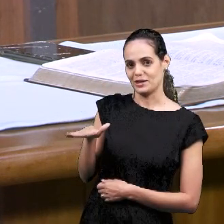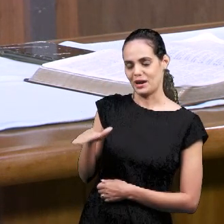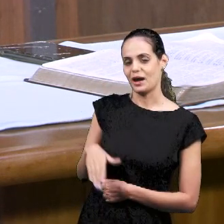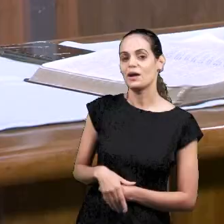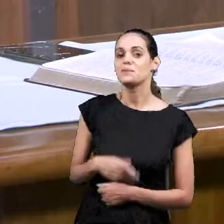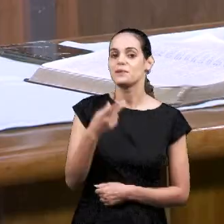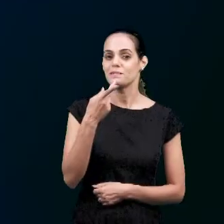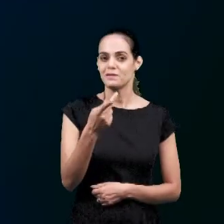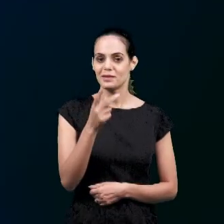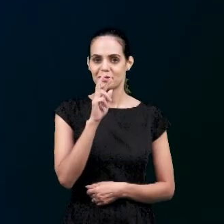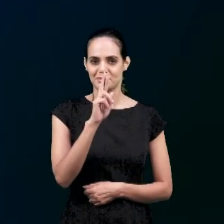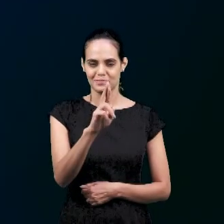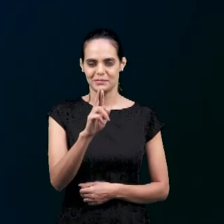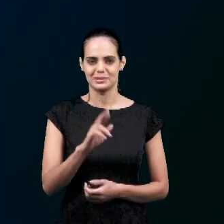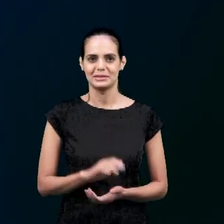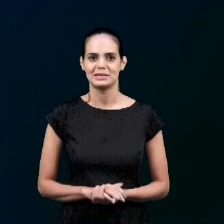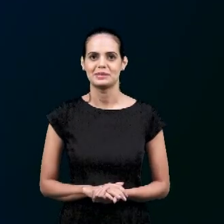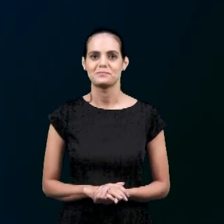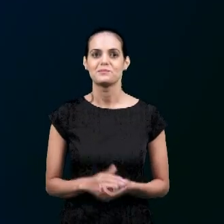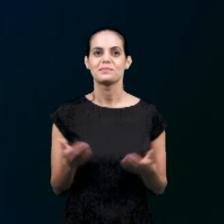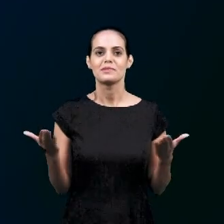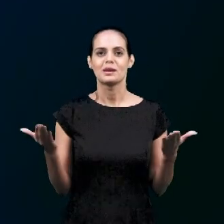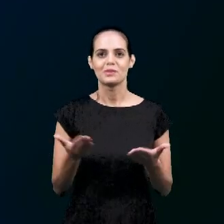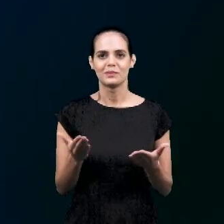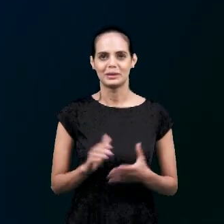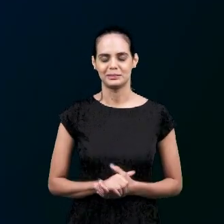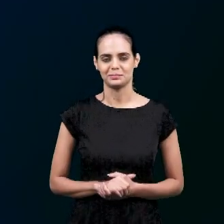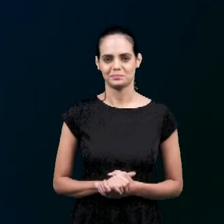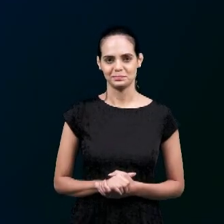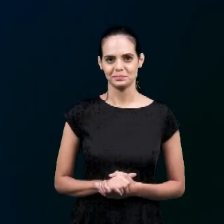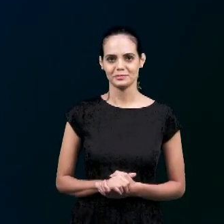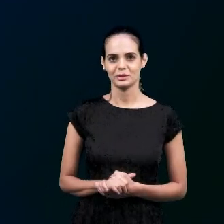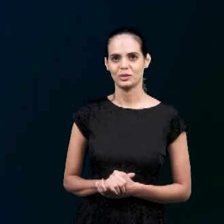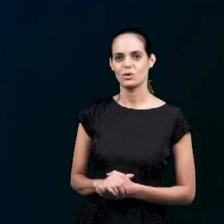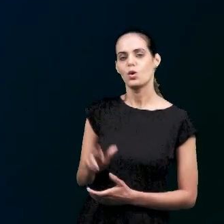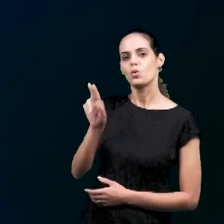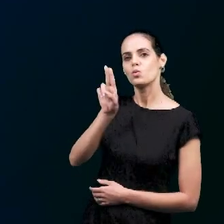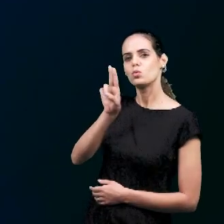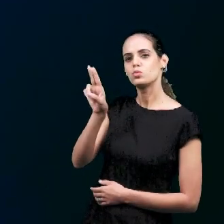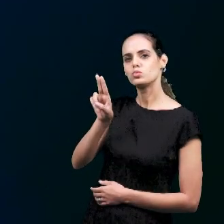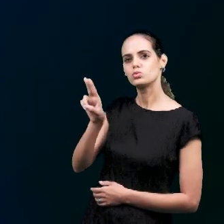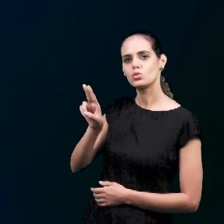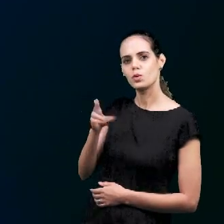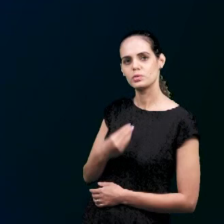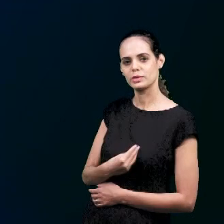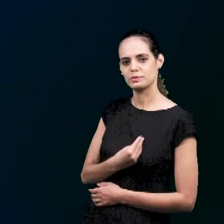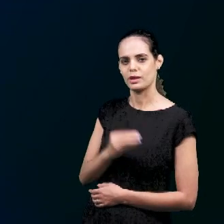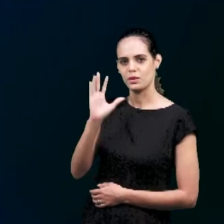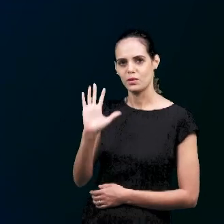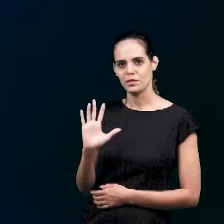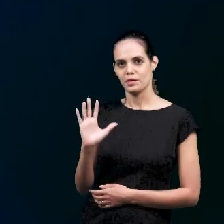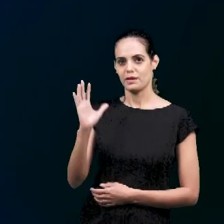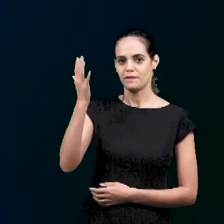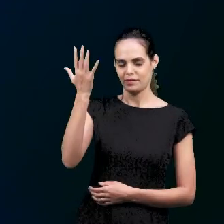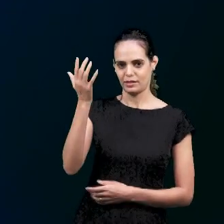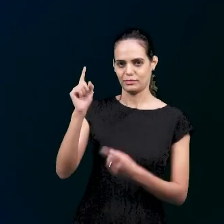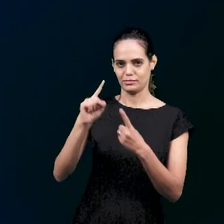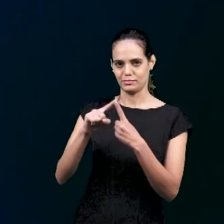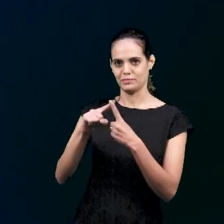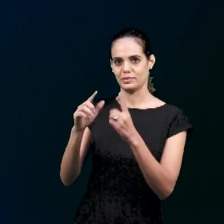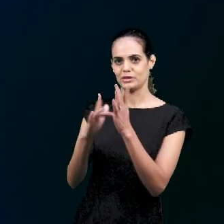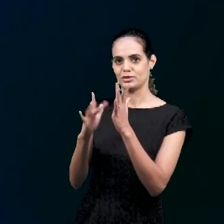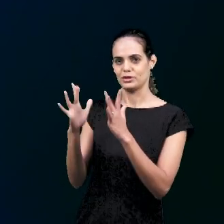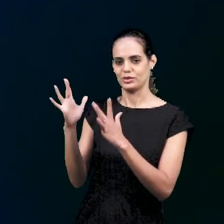classe d'intermédiaire de l'église, dans une des églises à l'intérieur de Pernambuco. Les noms des participants de